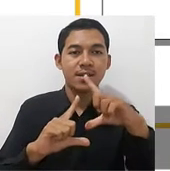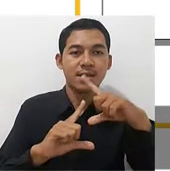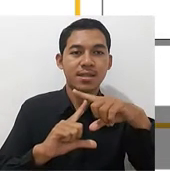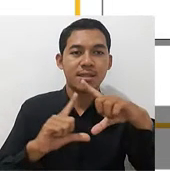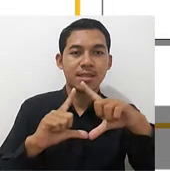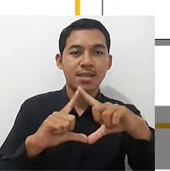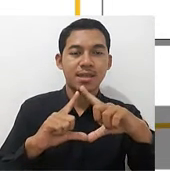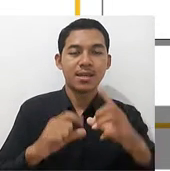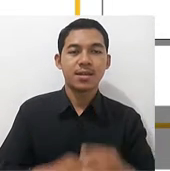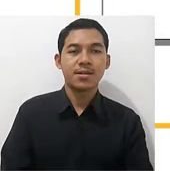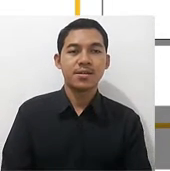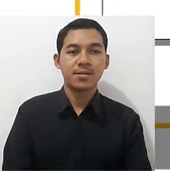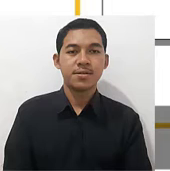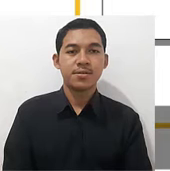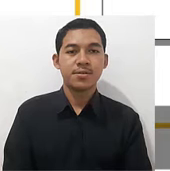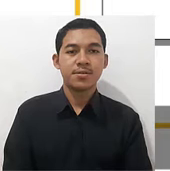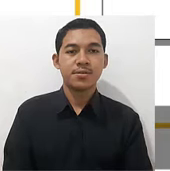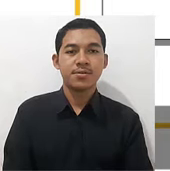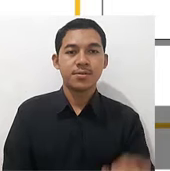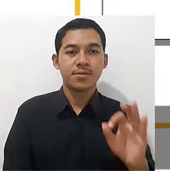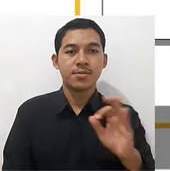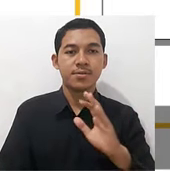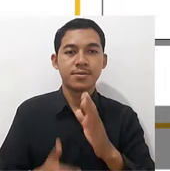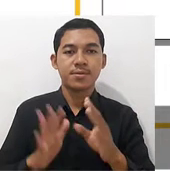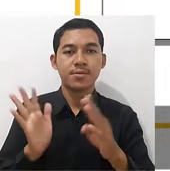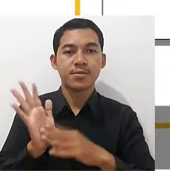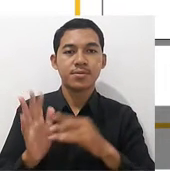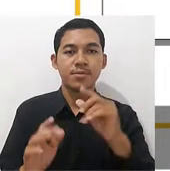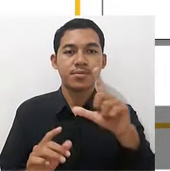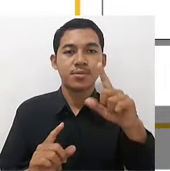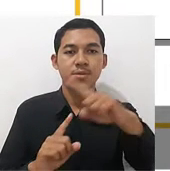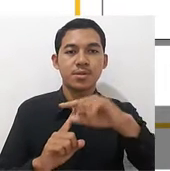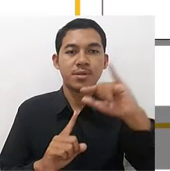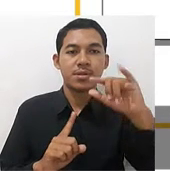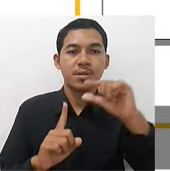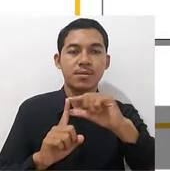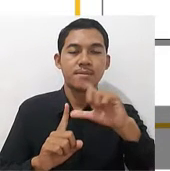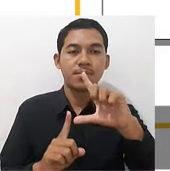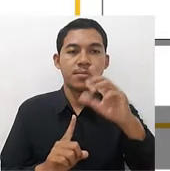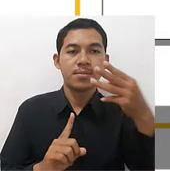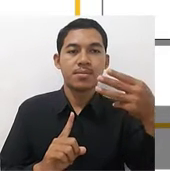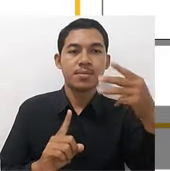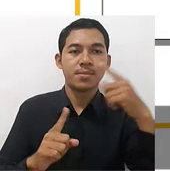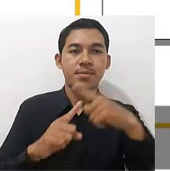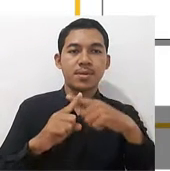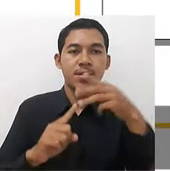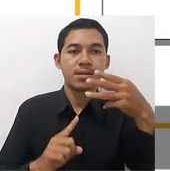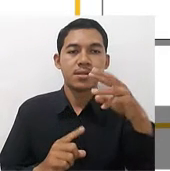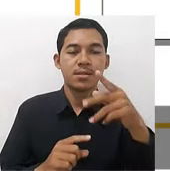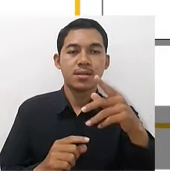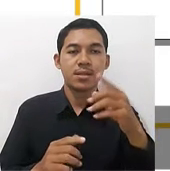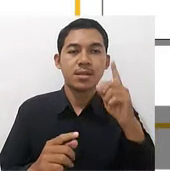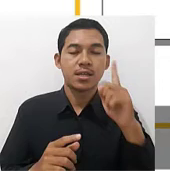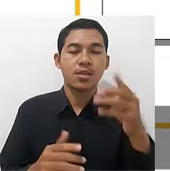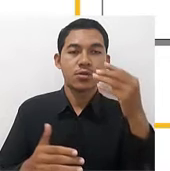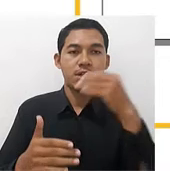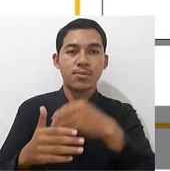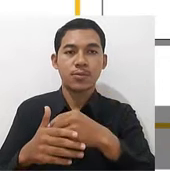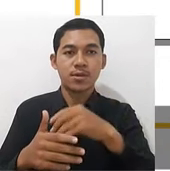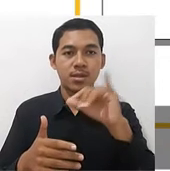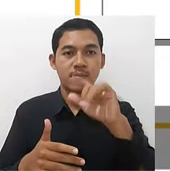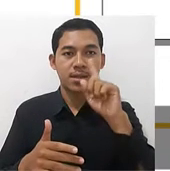Nah, itu seperti itu. Oke, jadi si multiplexer ini dia punya banyak input, tetapi hanya punya satu output, yaitu seperti itu,